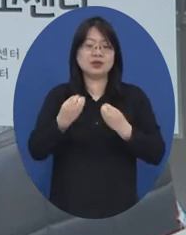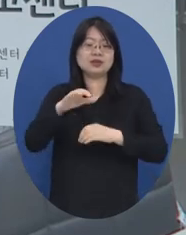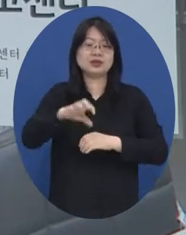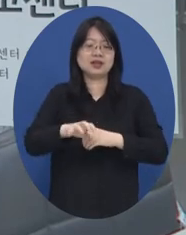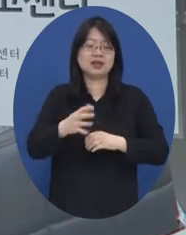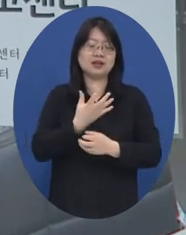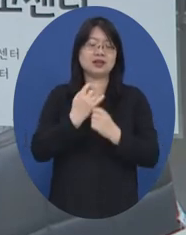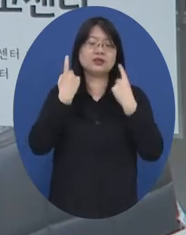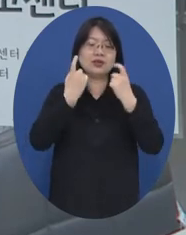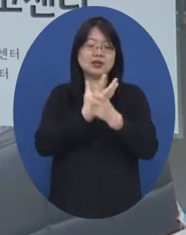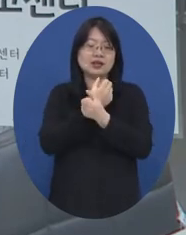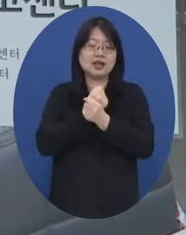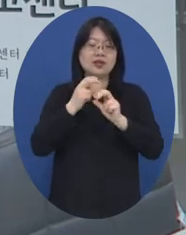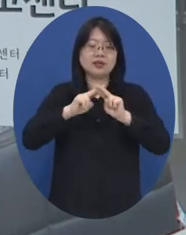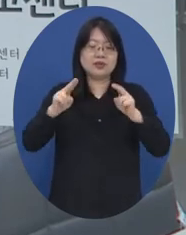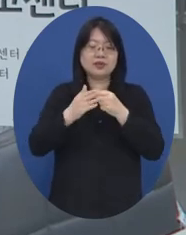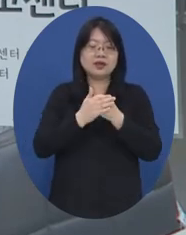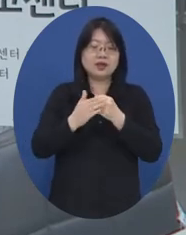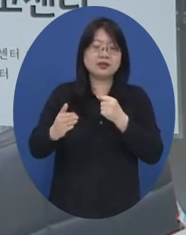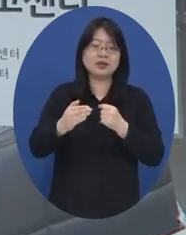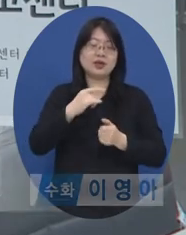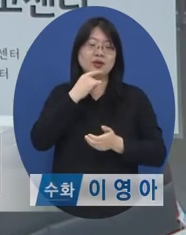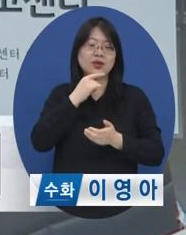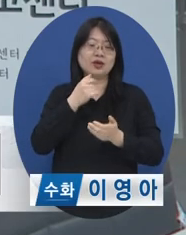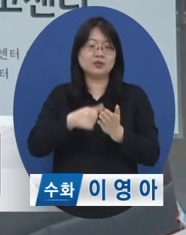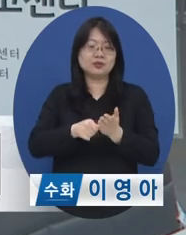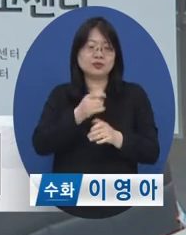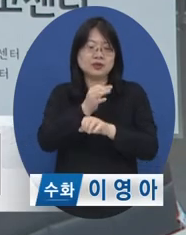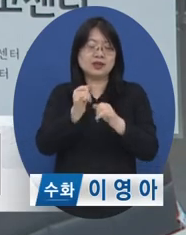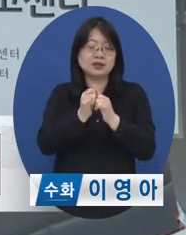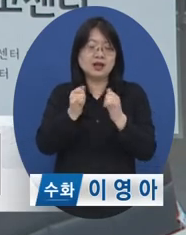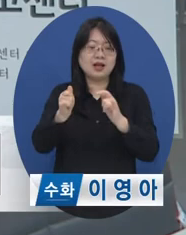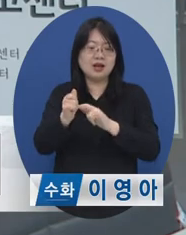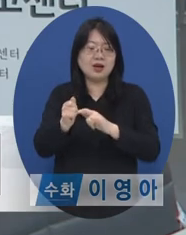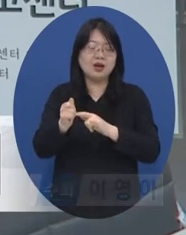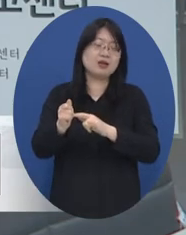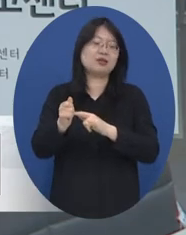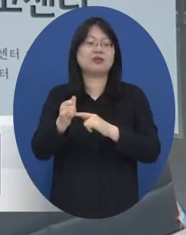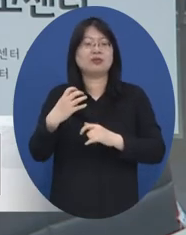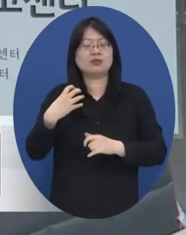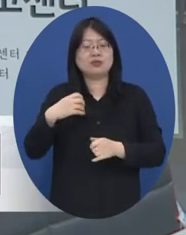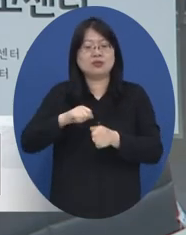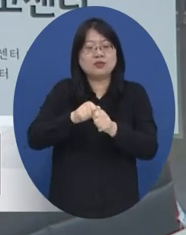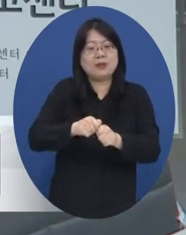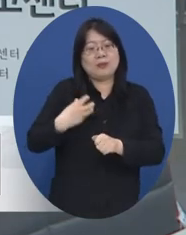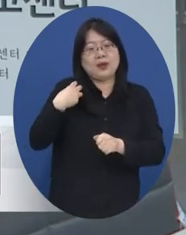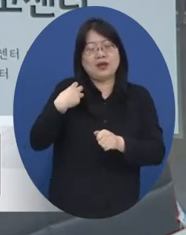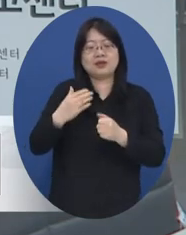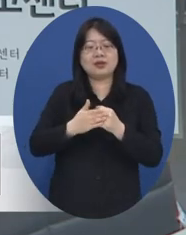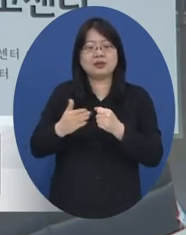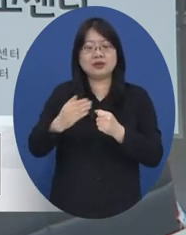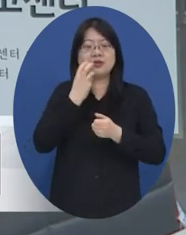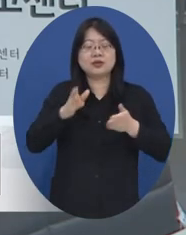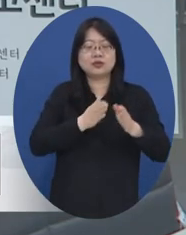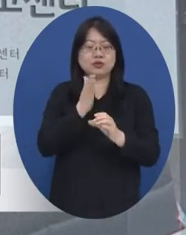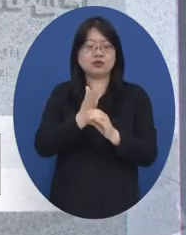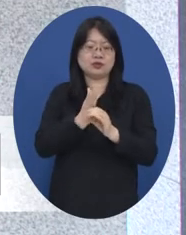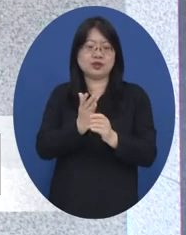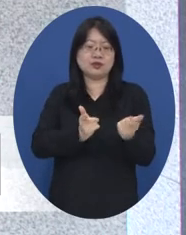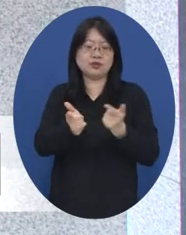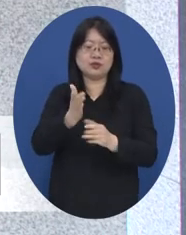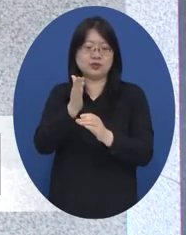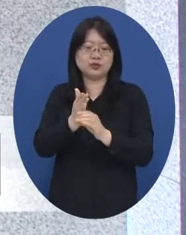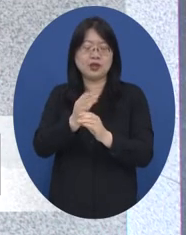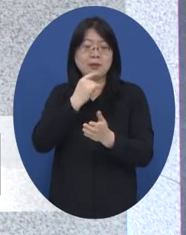코론 알고 로 결혼식장 이나 여행 예약 취소에 따른 소비자 위약금 분쟁이 들고 있어 경기도가 중재에 나섭니다